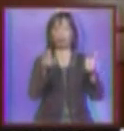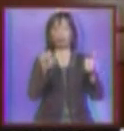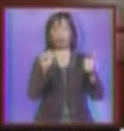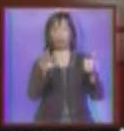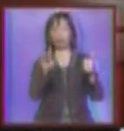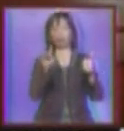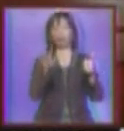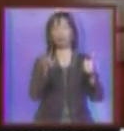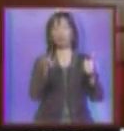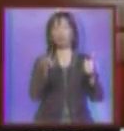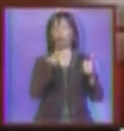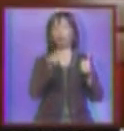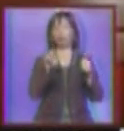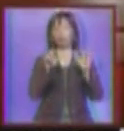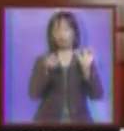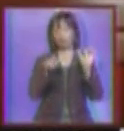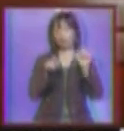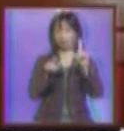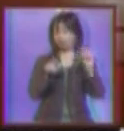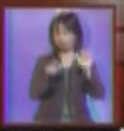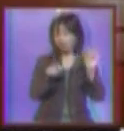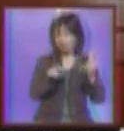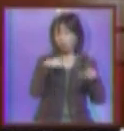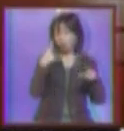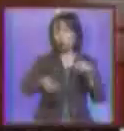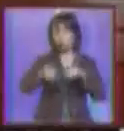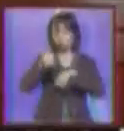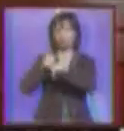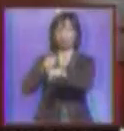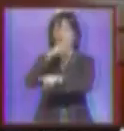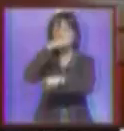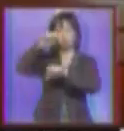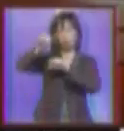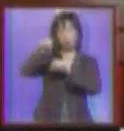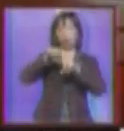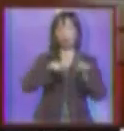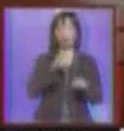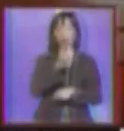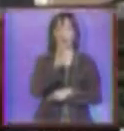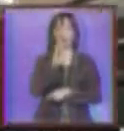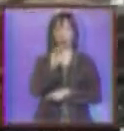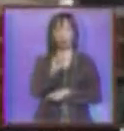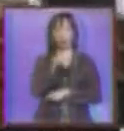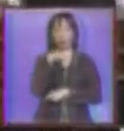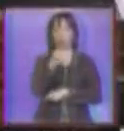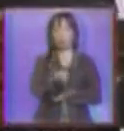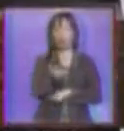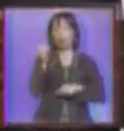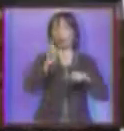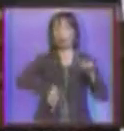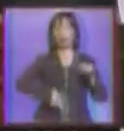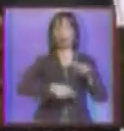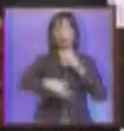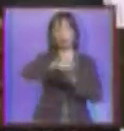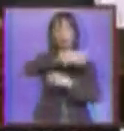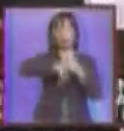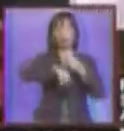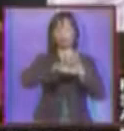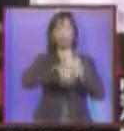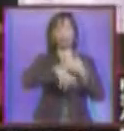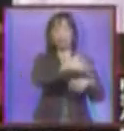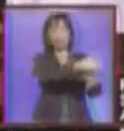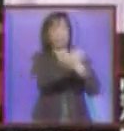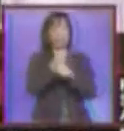115-113 lahat pabor kay Pacman. Pero muling nilinaw ng WBO, hindi nila maaaring baliktarin ang official